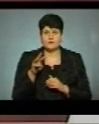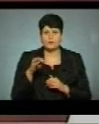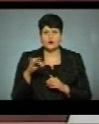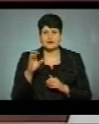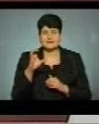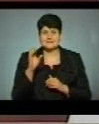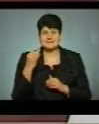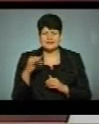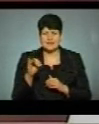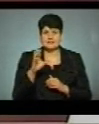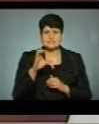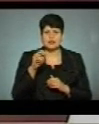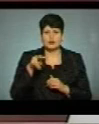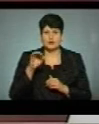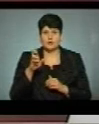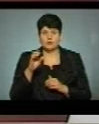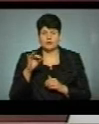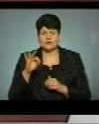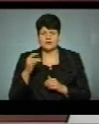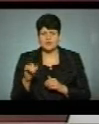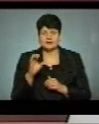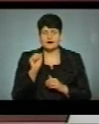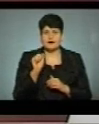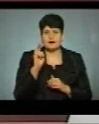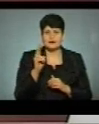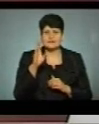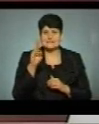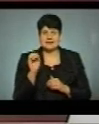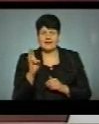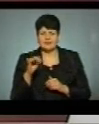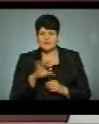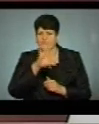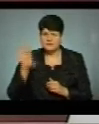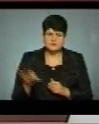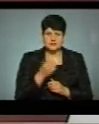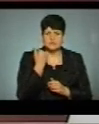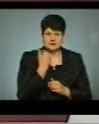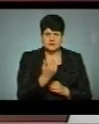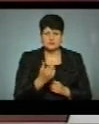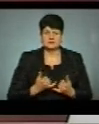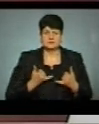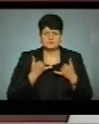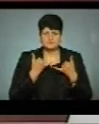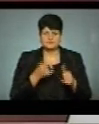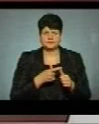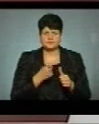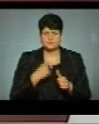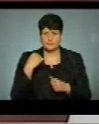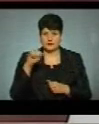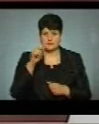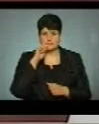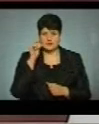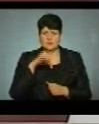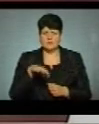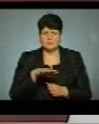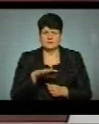Ігор Костенко, Тарас Слободян і Василь Аксенин. Всі вони указом президента України удостоєні звання Героя України.